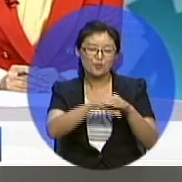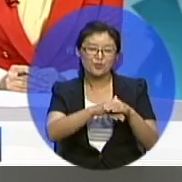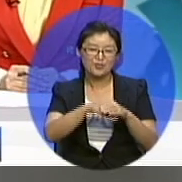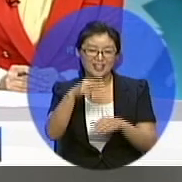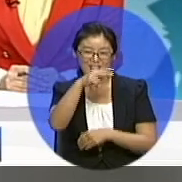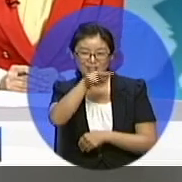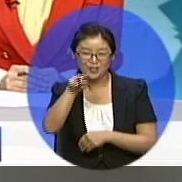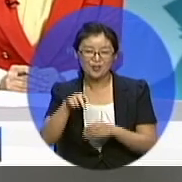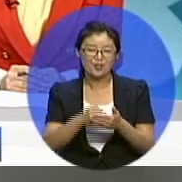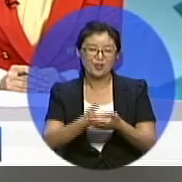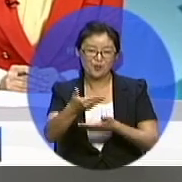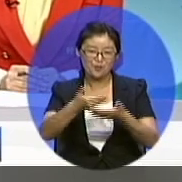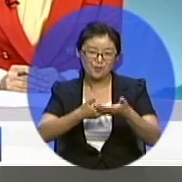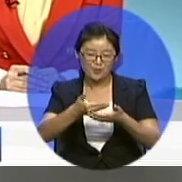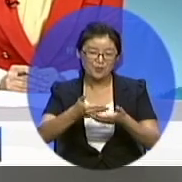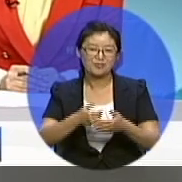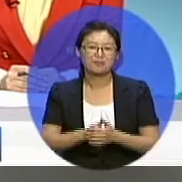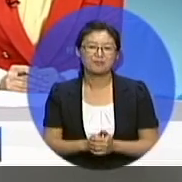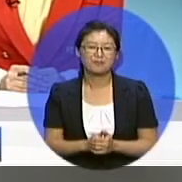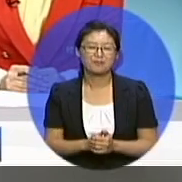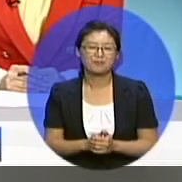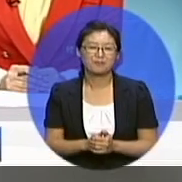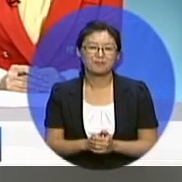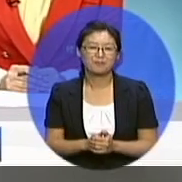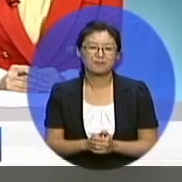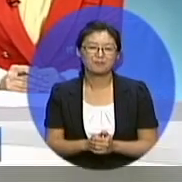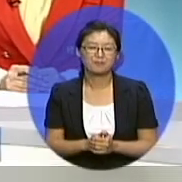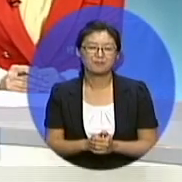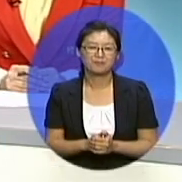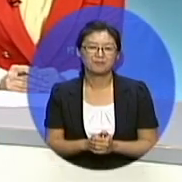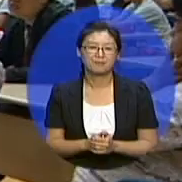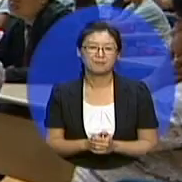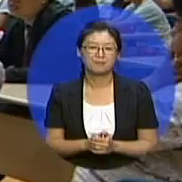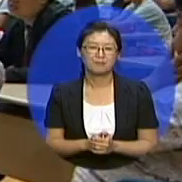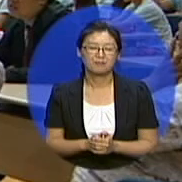다양한 정보를 교류하는 시간을 보냈다고 합니다. 최영아 기자입니다.